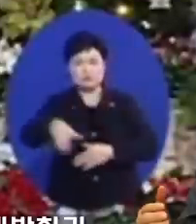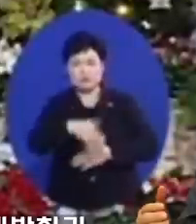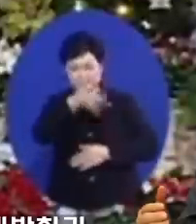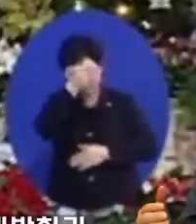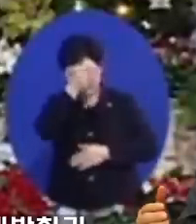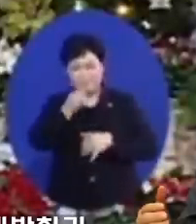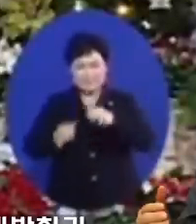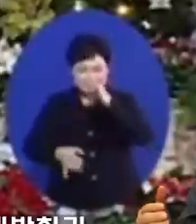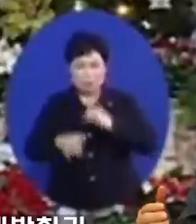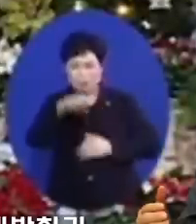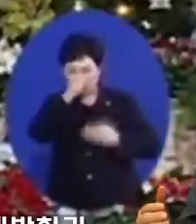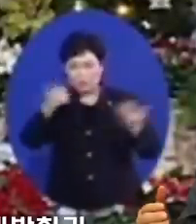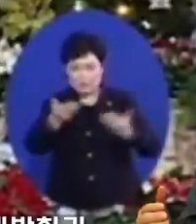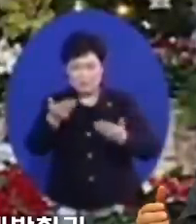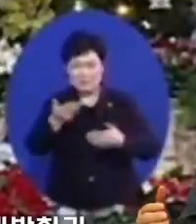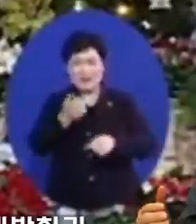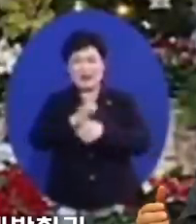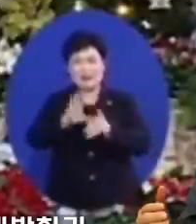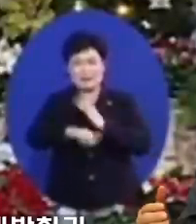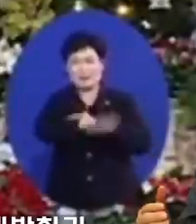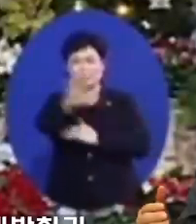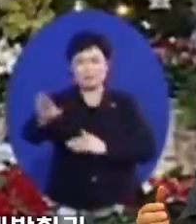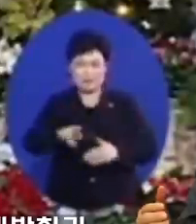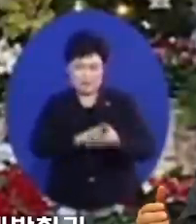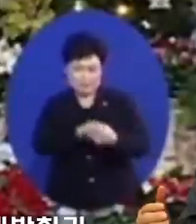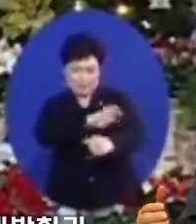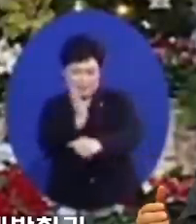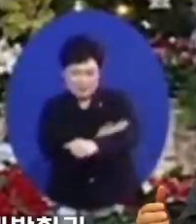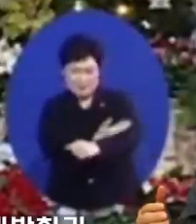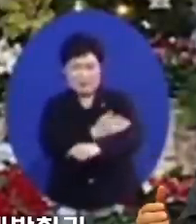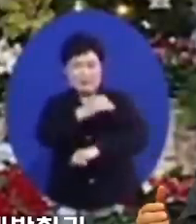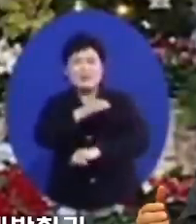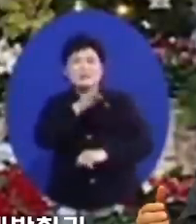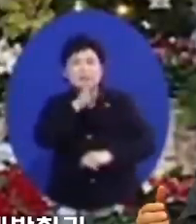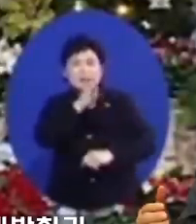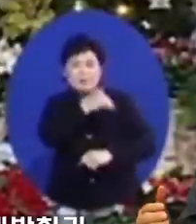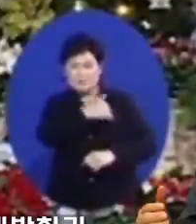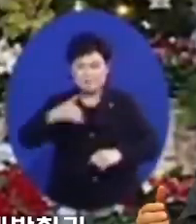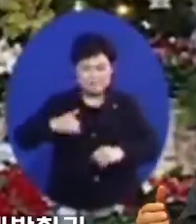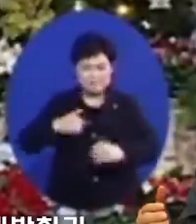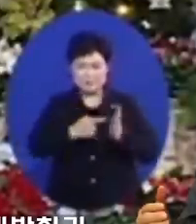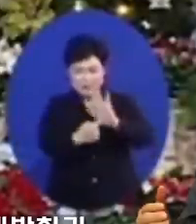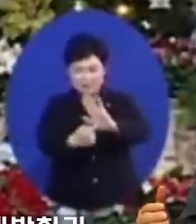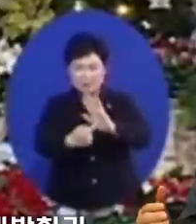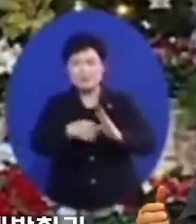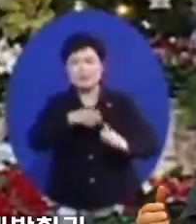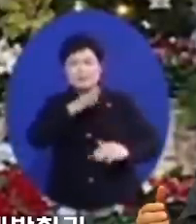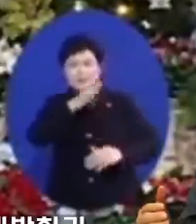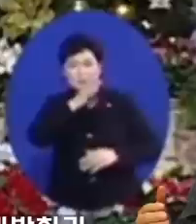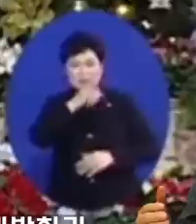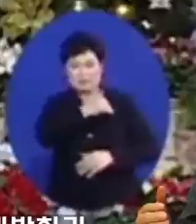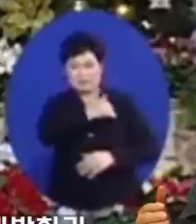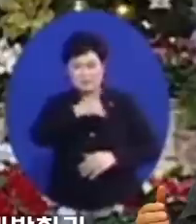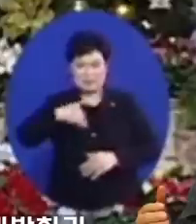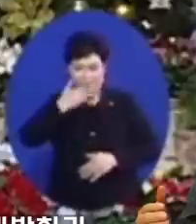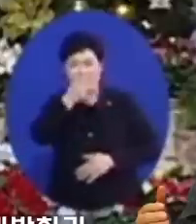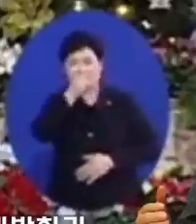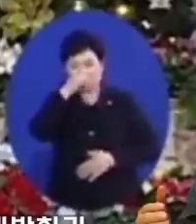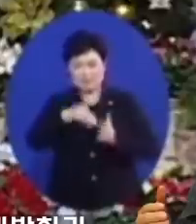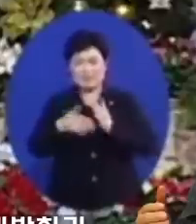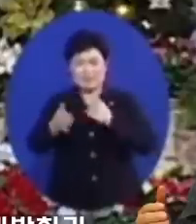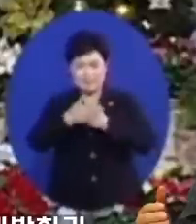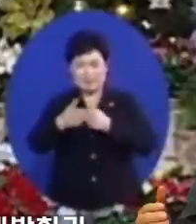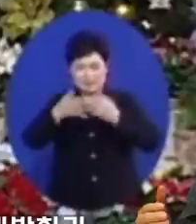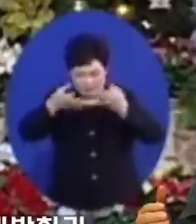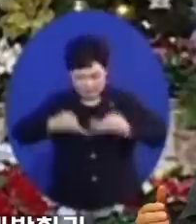있고 좋아하는 일을 할 때 우리의 잠재 능력을 마음껏 발휘하며 그 일을 지치지 않고 해낼 수가 있습니다. 그러므로 자신을